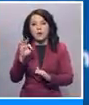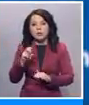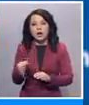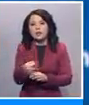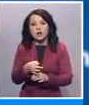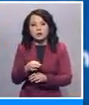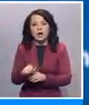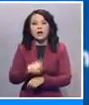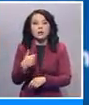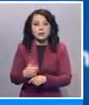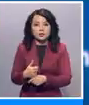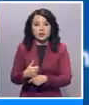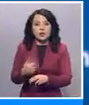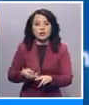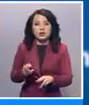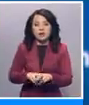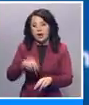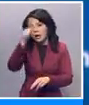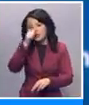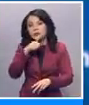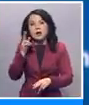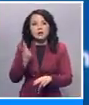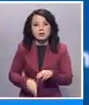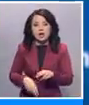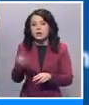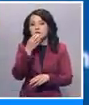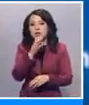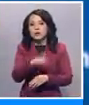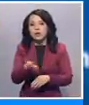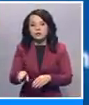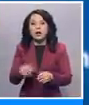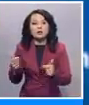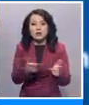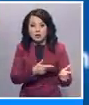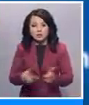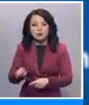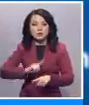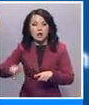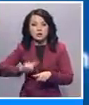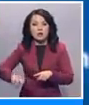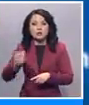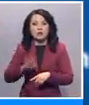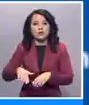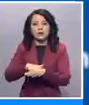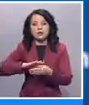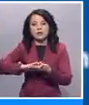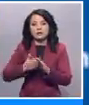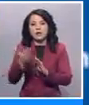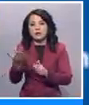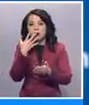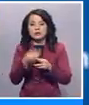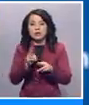әкімі осы айдың аяғына дейін жылуды қосуды барлық объектілер тек қана әлеуметтік саланың